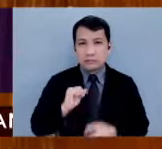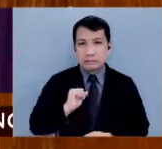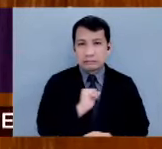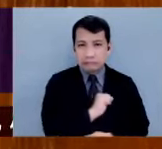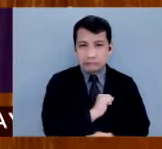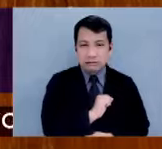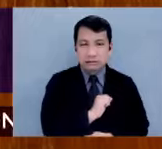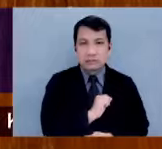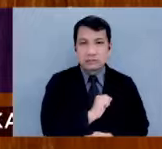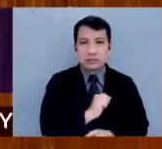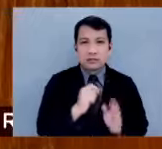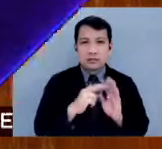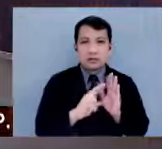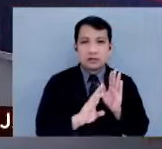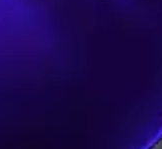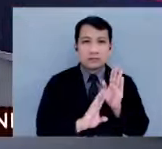6.